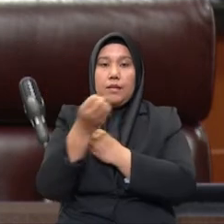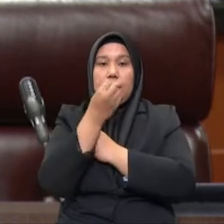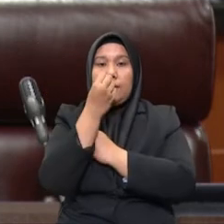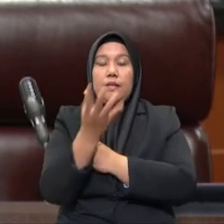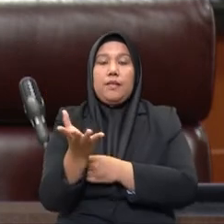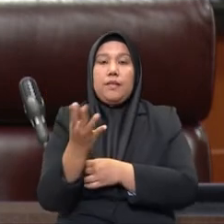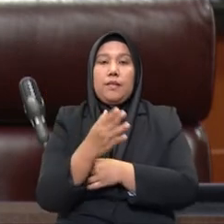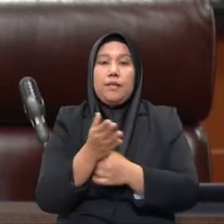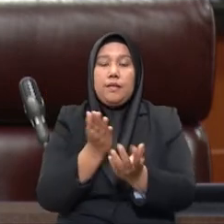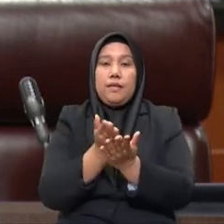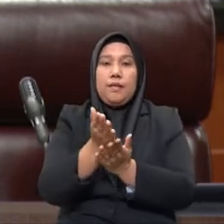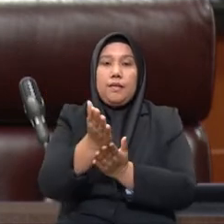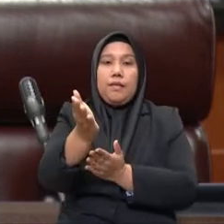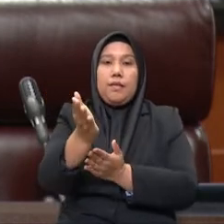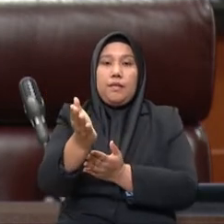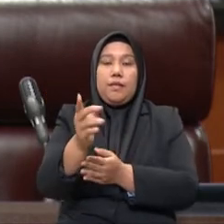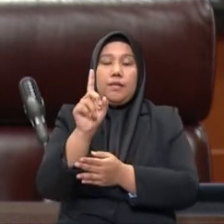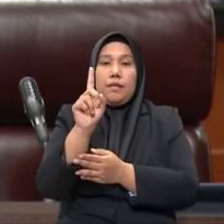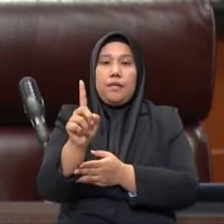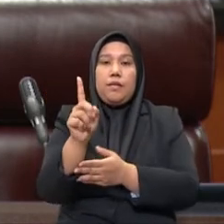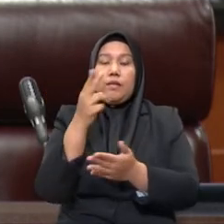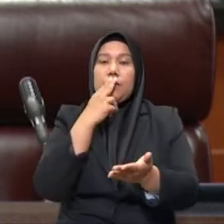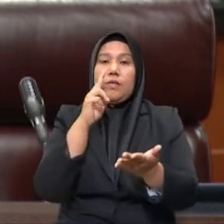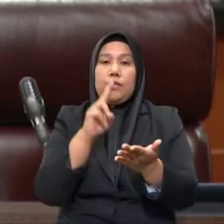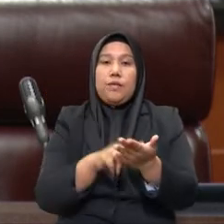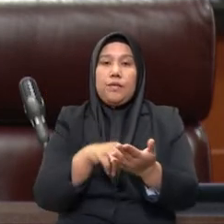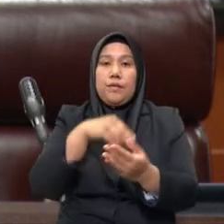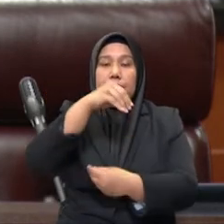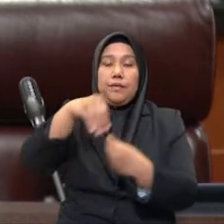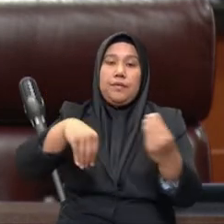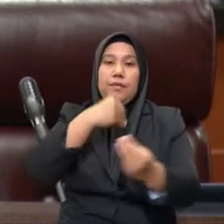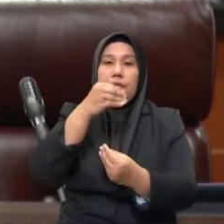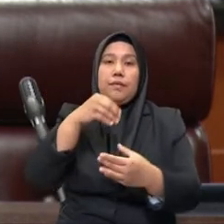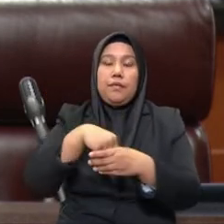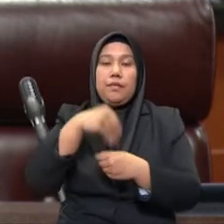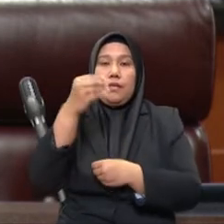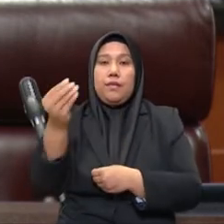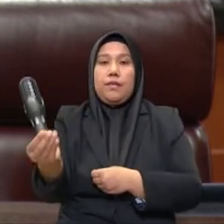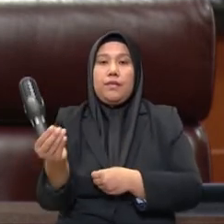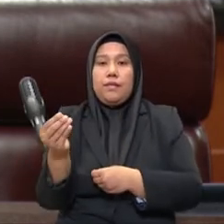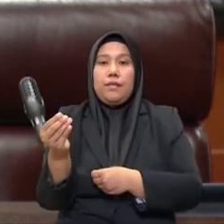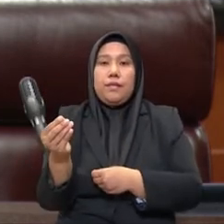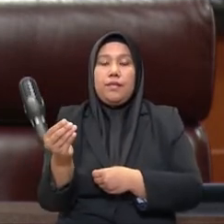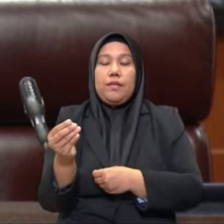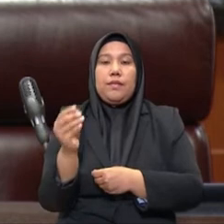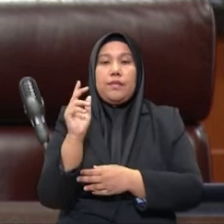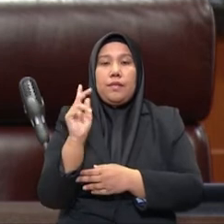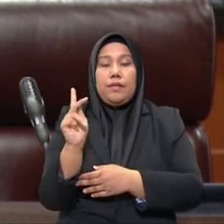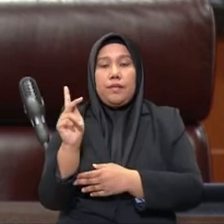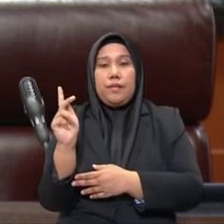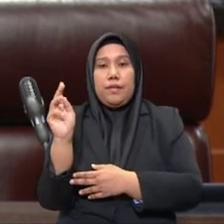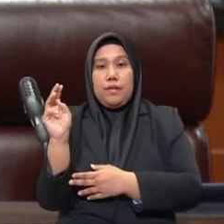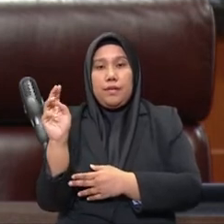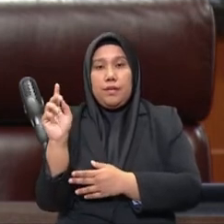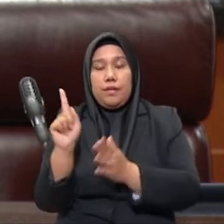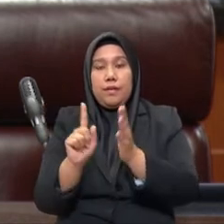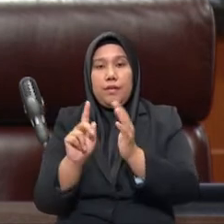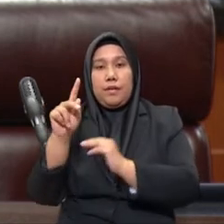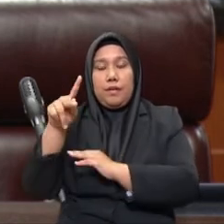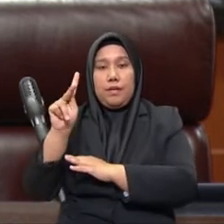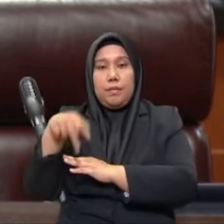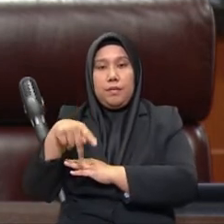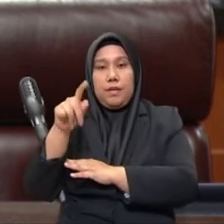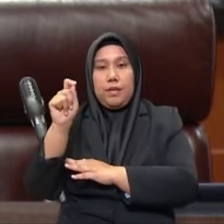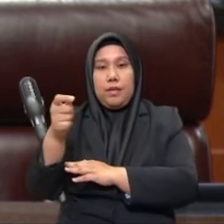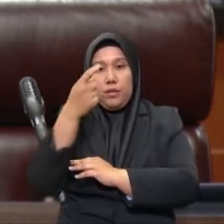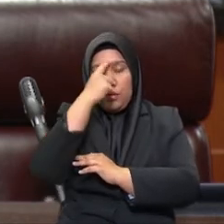dimaklumkan melalui satu surat pekeliling yang akan dikeluarkan oleh pihak Kementerian Pendidikan Tinggi kepada semua